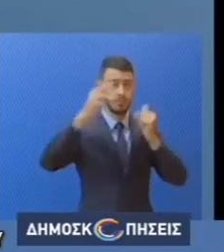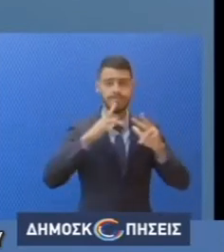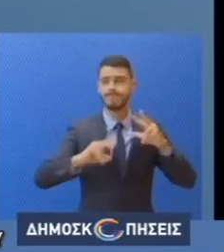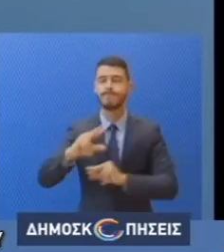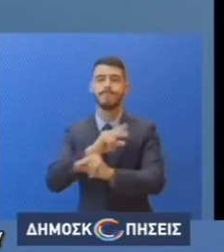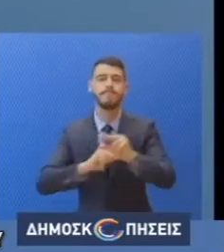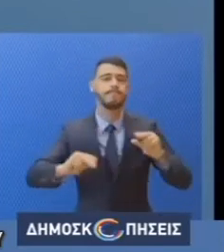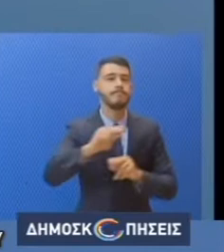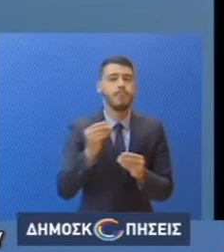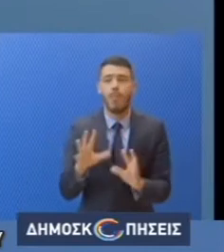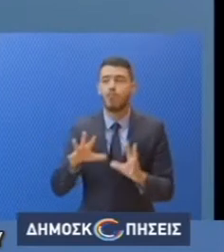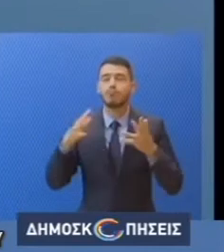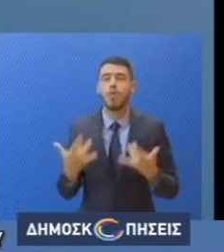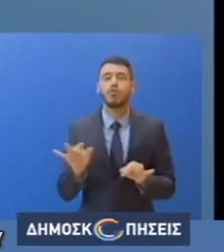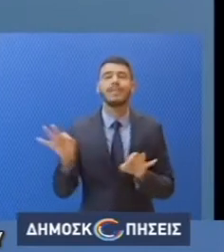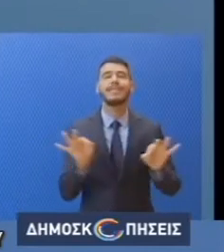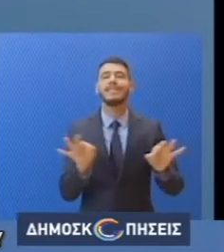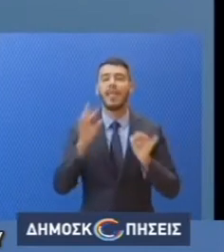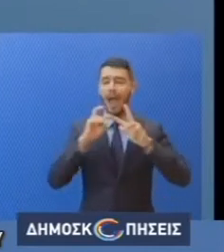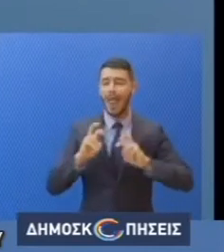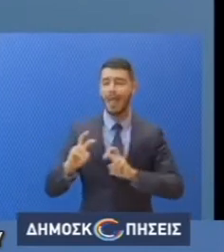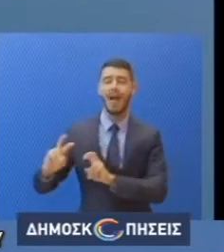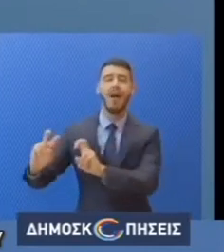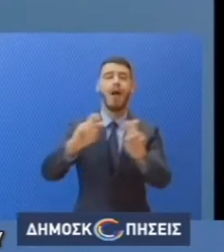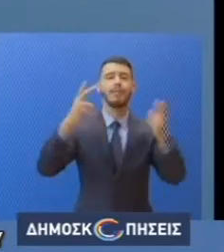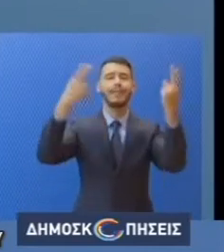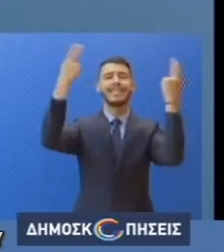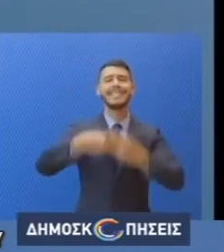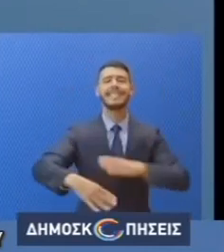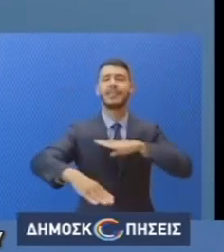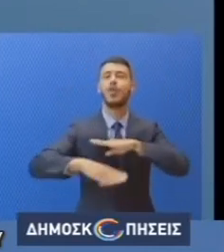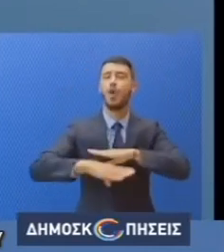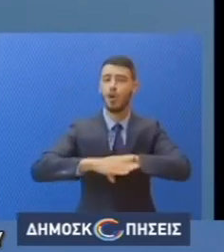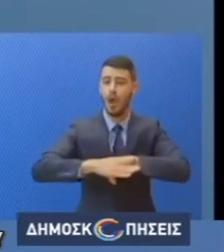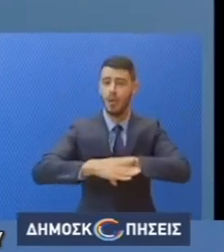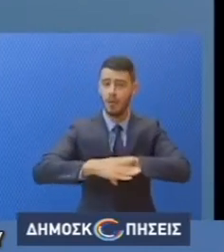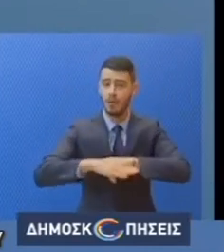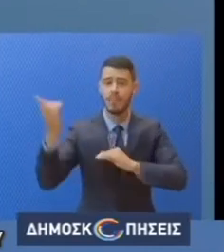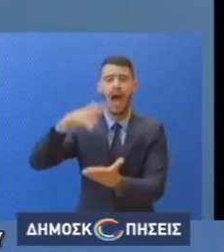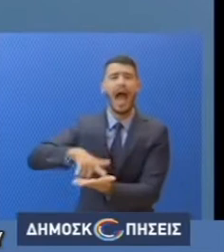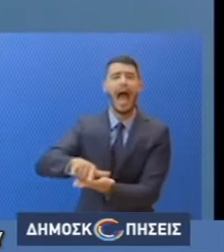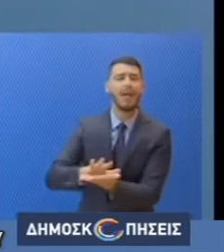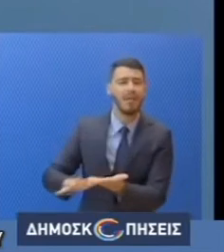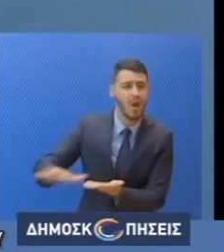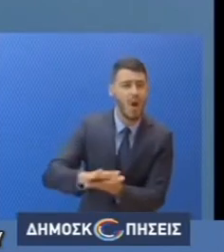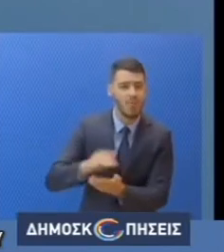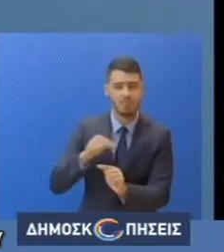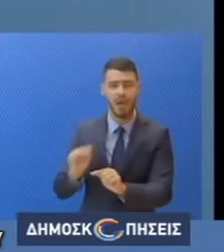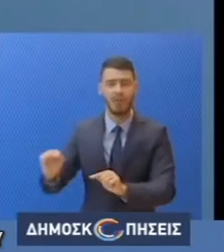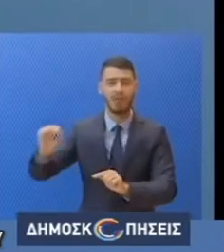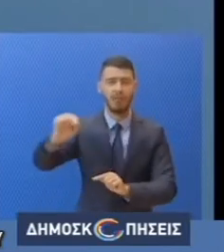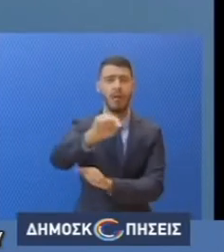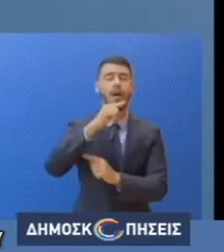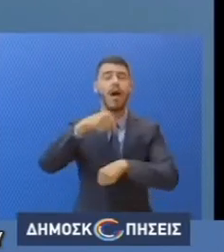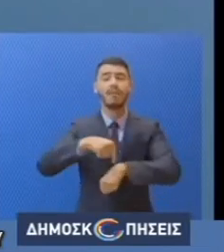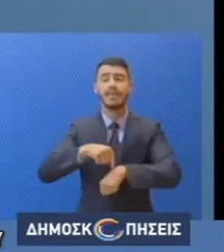εφαρμογή του επιχειρησιακού σχεδίου ελέγχων στις πύλες εισόδου της χώρας, επισημάνθηκε η ανάγκη προσήλωσης στην